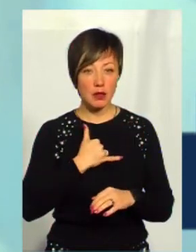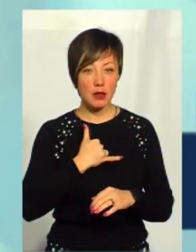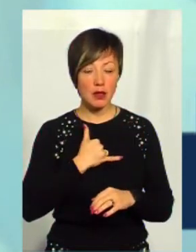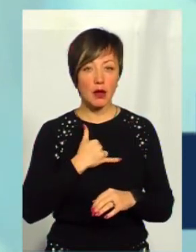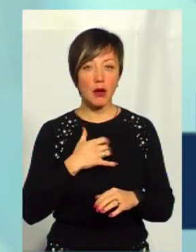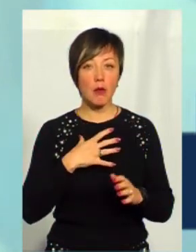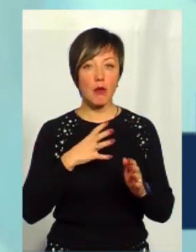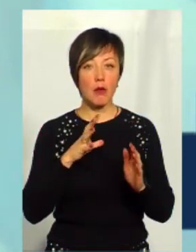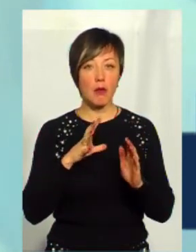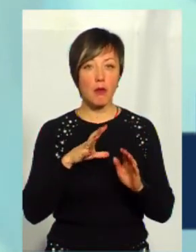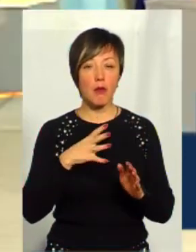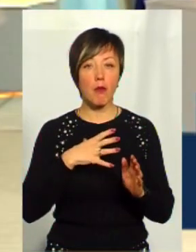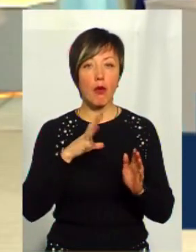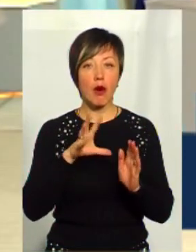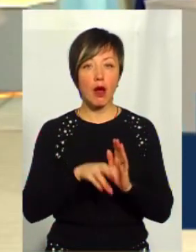чоловік.